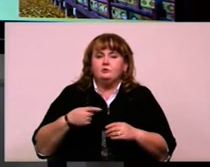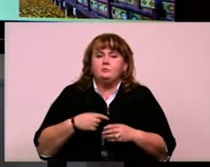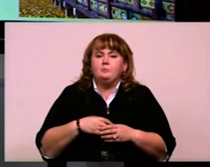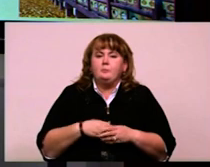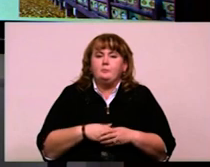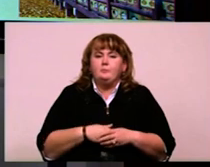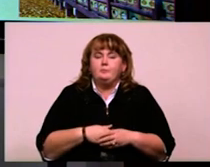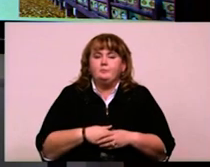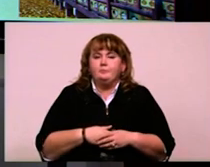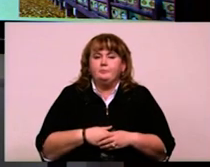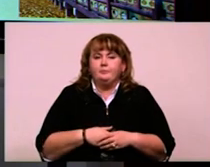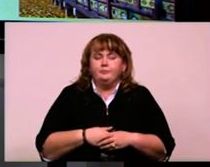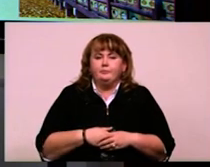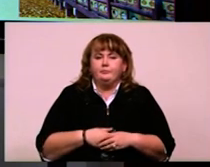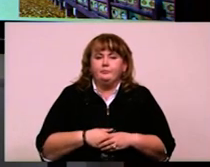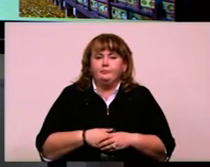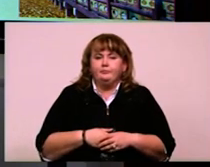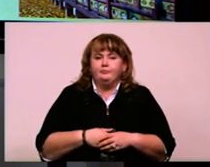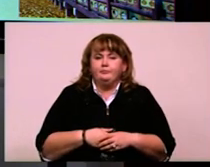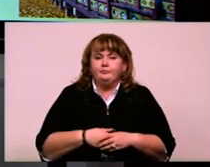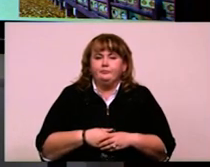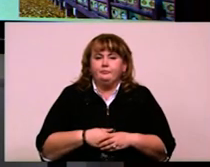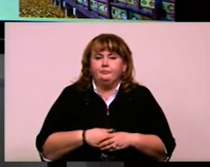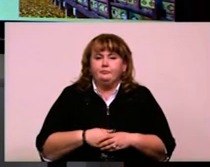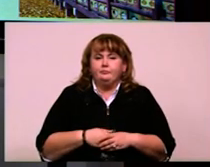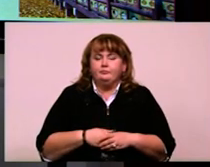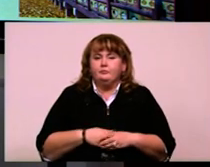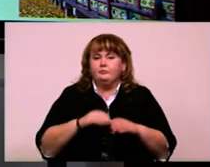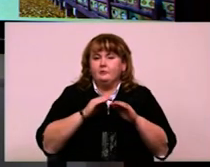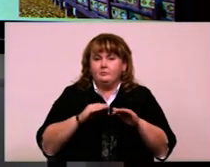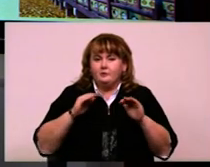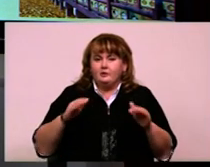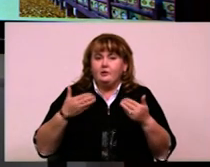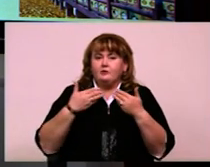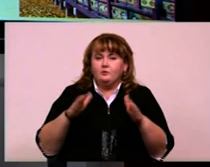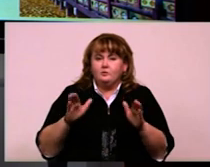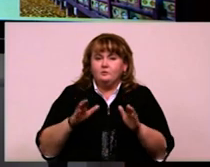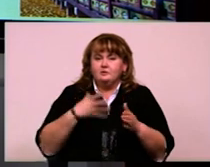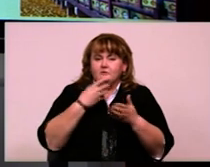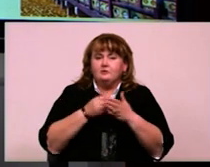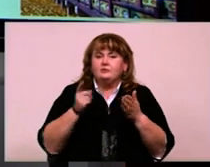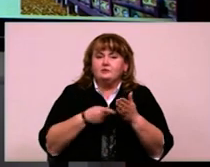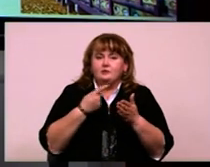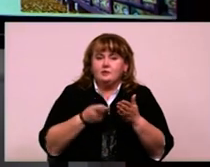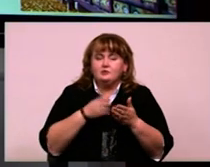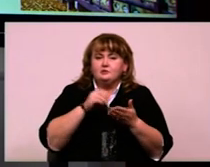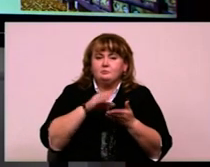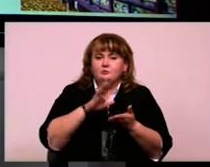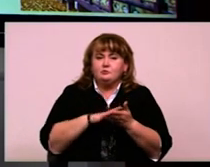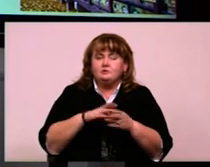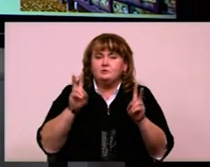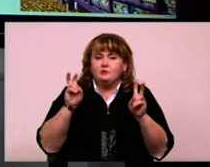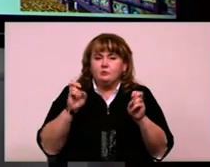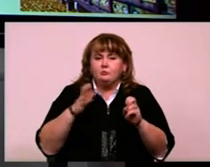я, Тургунова Дильдора Талибджановна. Ребята, откройте, пожалуйста, свои тетради и запишите